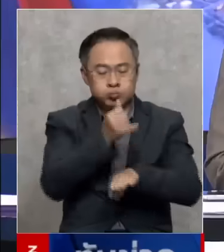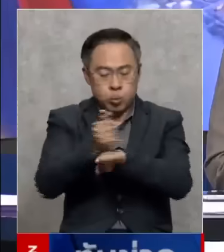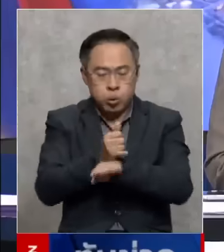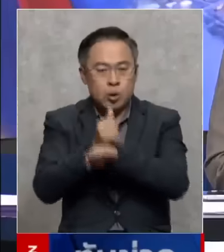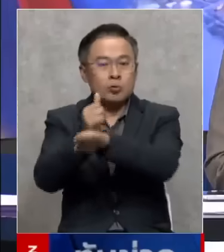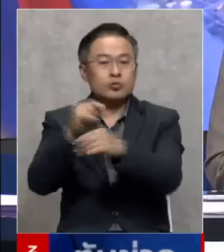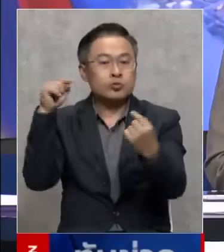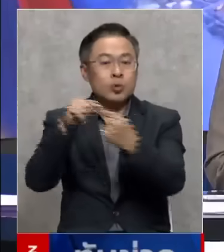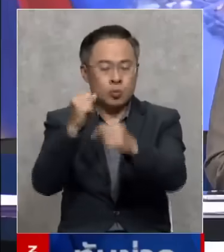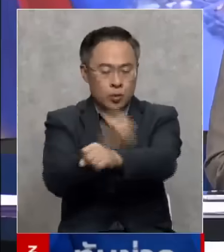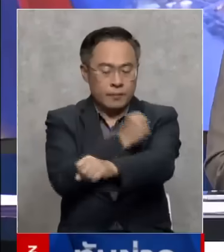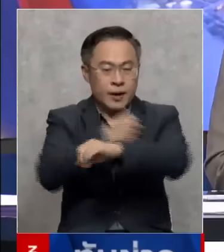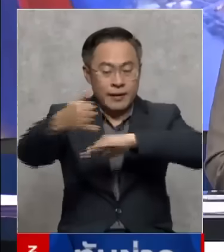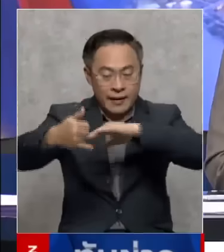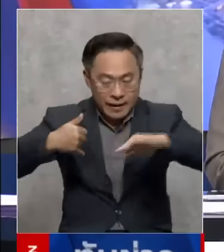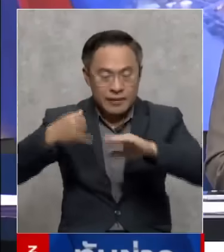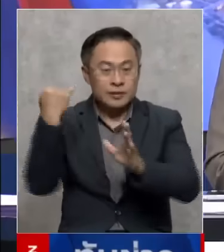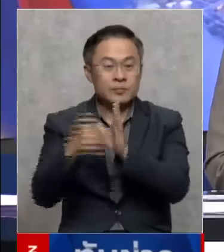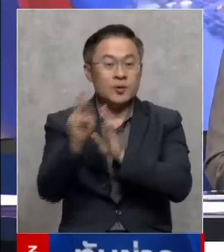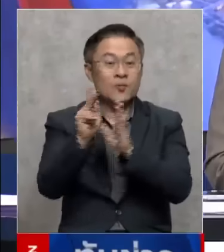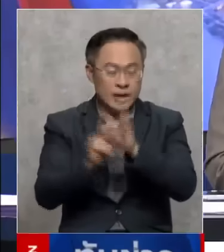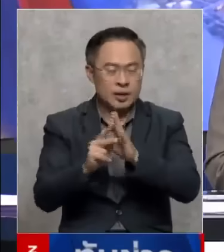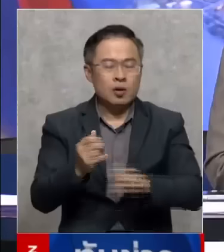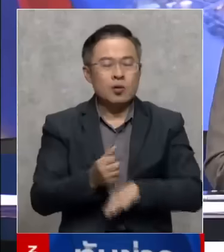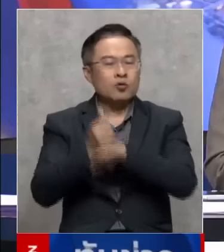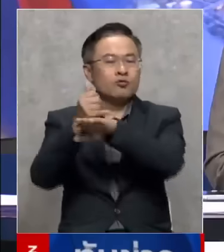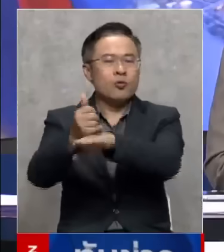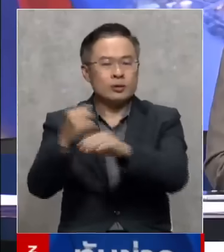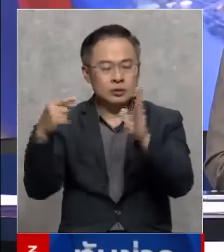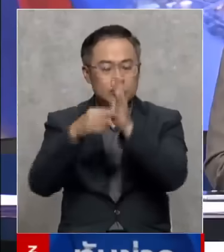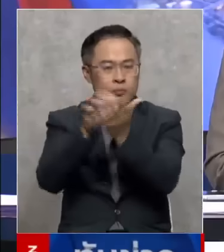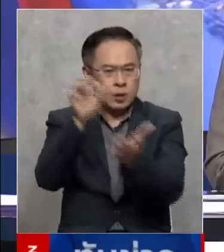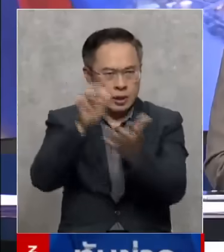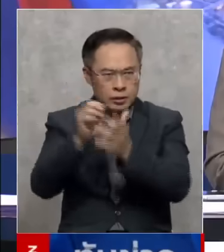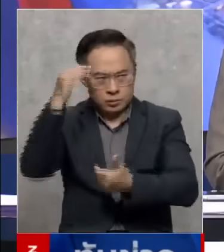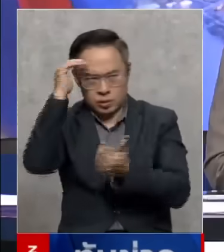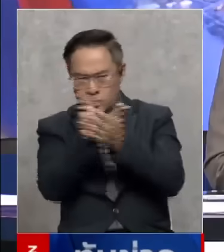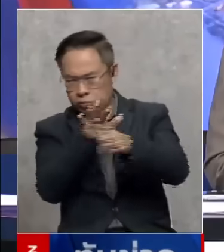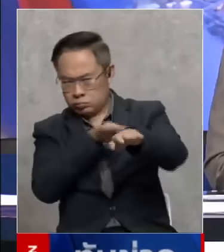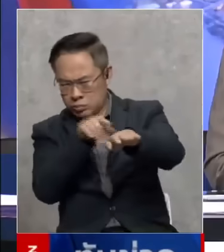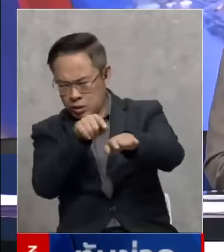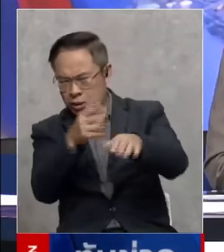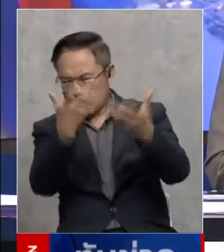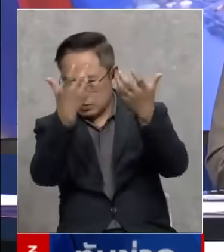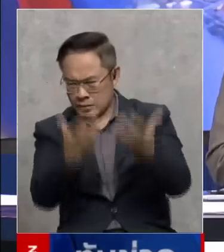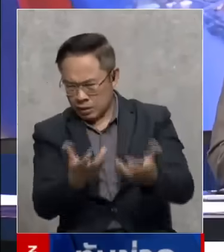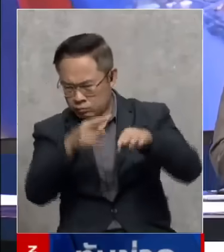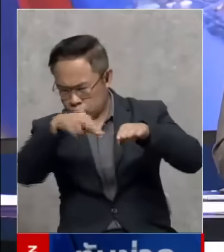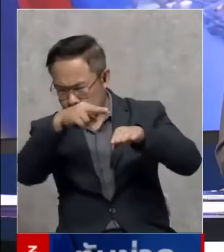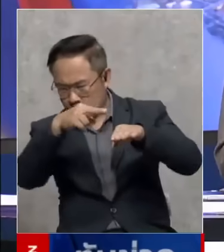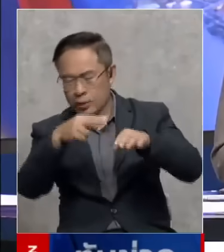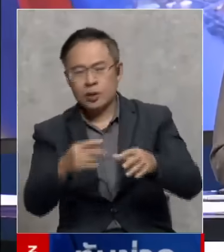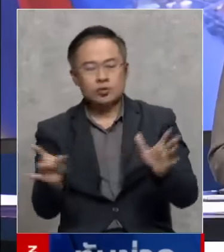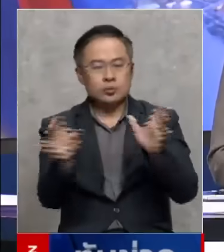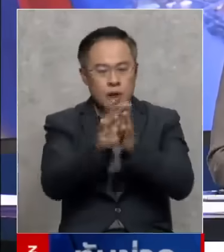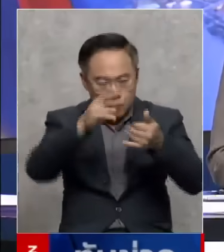ตามตัวของคนขับ Fortunerคันนี้คันนี้นะคะก็ขับหนีตำรวจอ่ะพิรุธแล้วนะคะสุดท้ายพอไปจับกุมได้